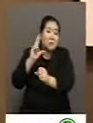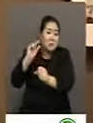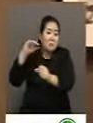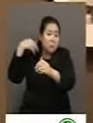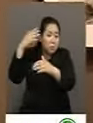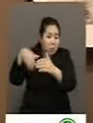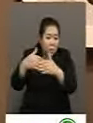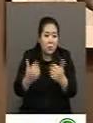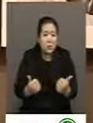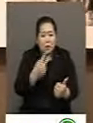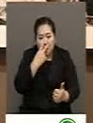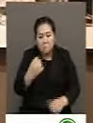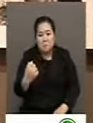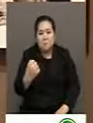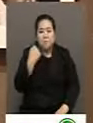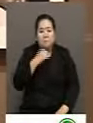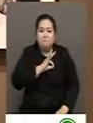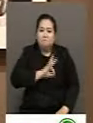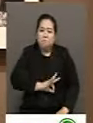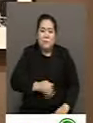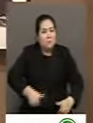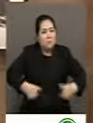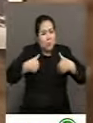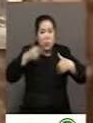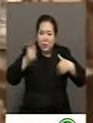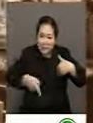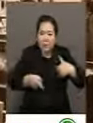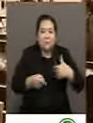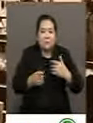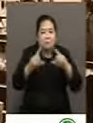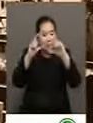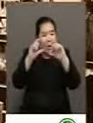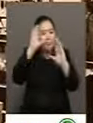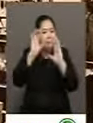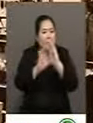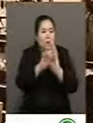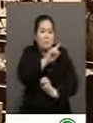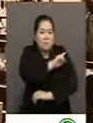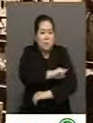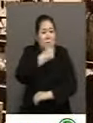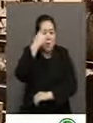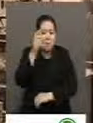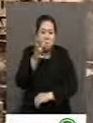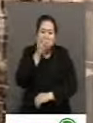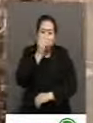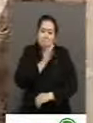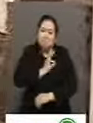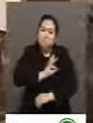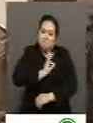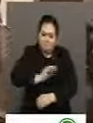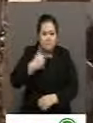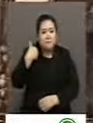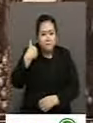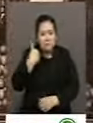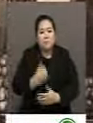แต่ก็ยังคงทรงพลังและดูเป็นภาพที่มีชีวิตถ่ายทอดผ่านสีขาวและสีดำอย่างมีมนต์คลังหลายคนม